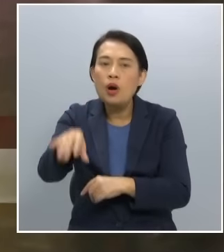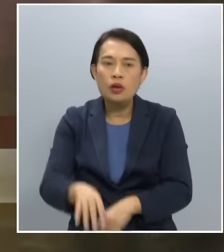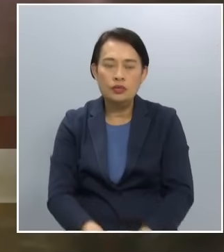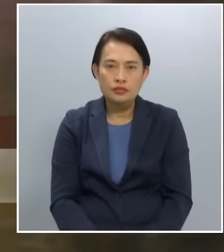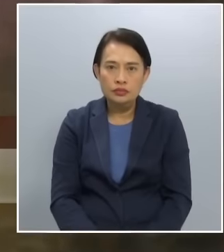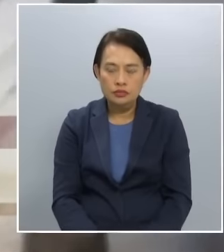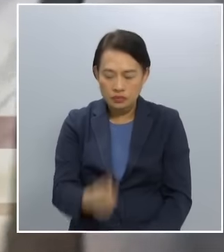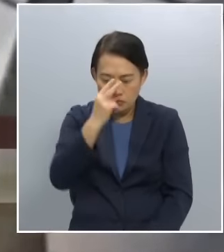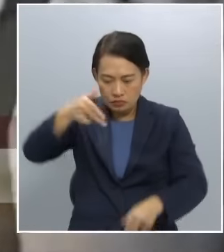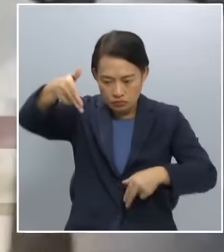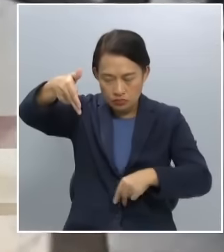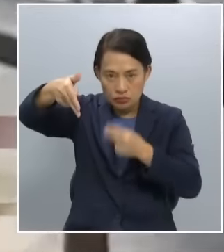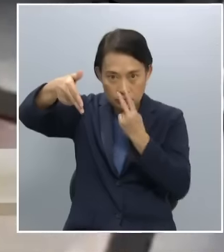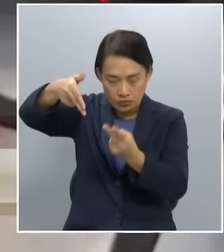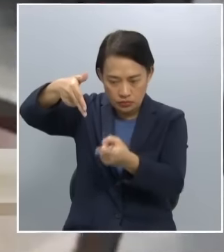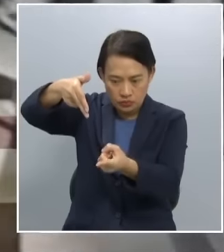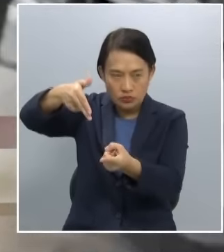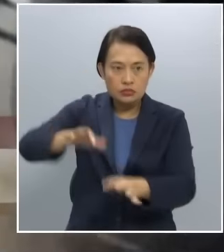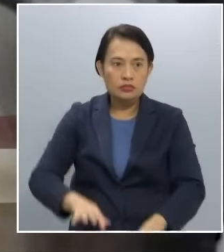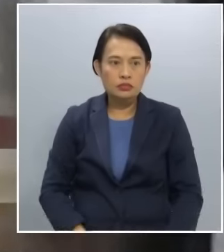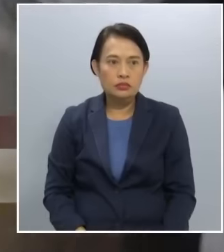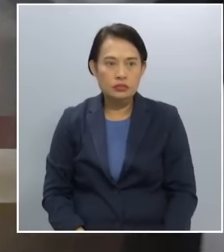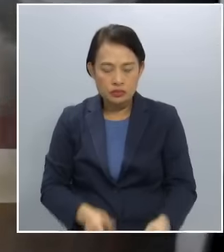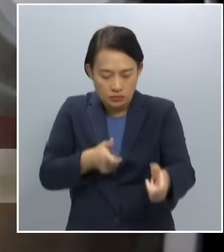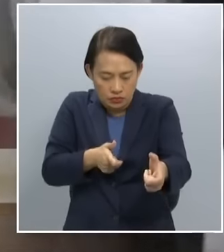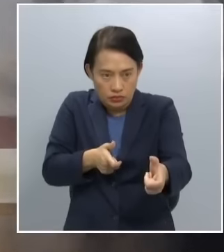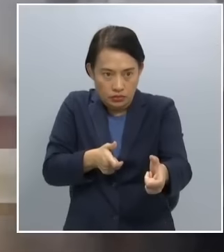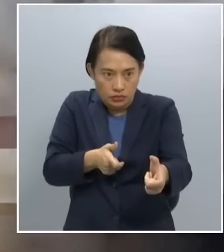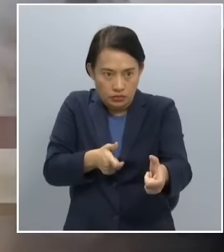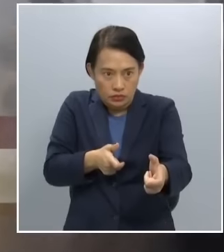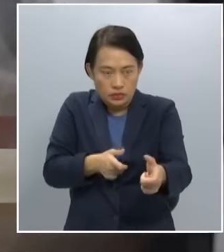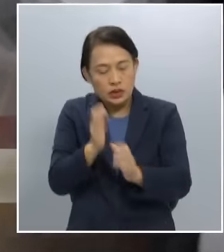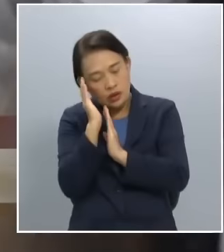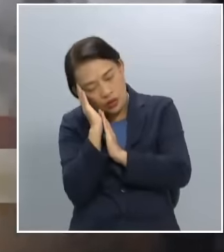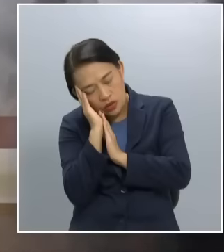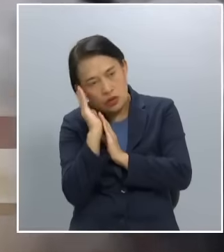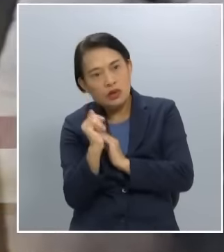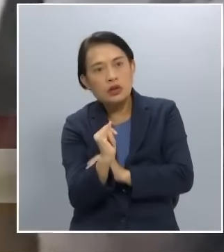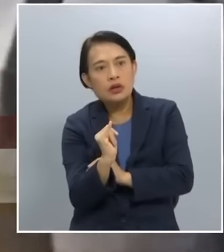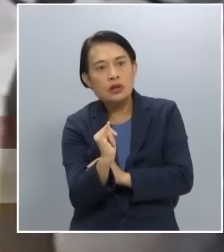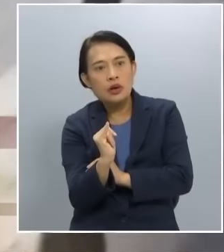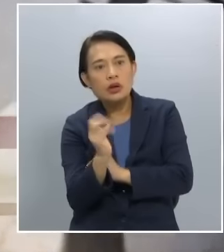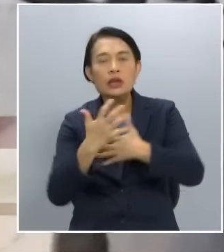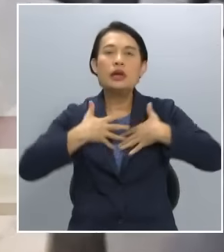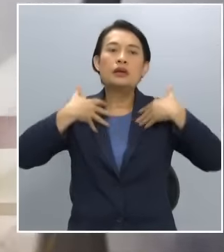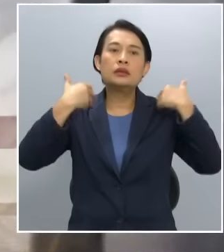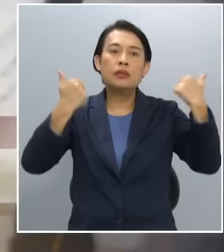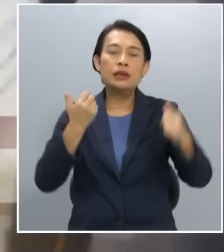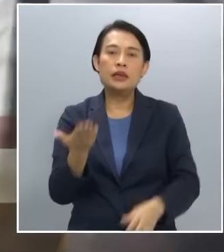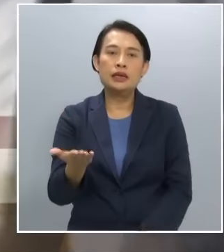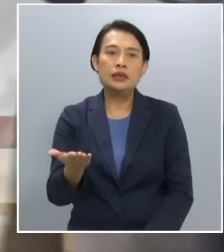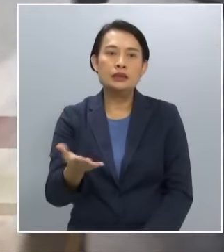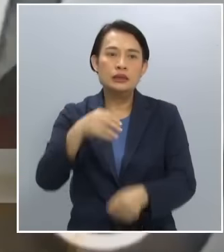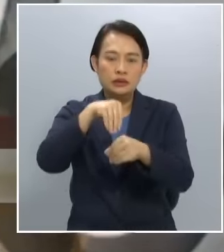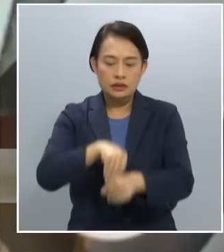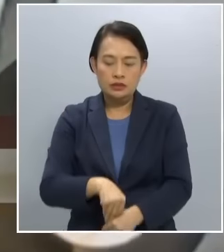วงจรปิดในบ้านพบว่าหลังก่อเหตุสมยศถือปืนลูกซองกลับไปนอนเล่นที่บ้านอย่างสบายใจแบบนี้นี่